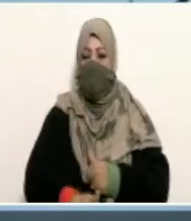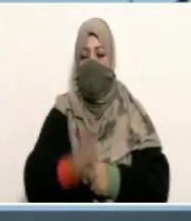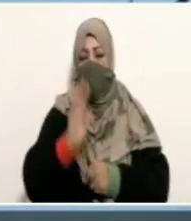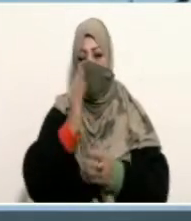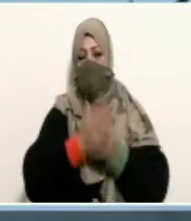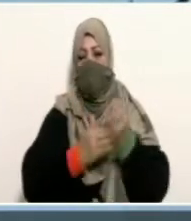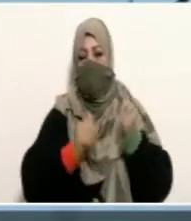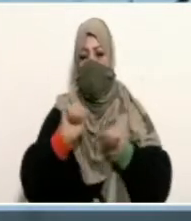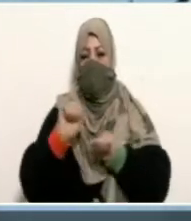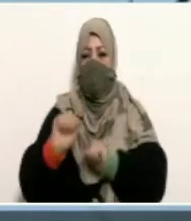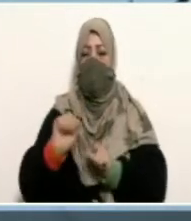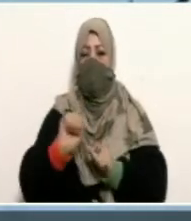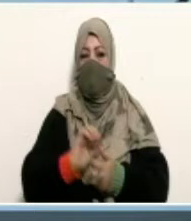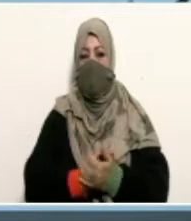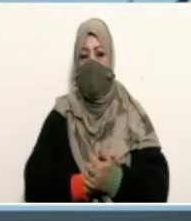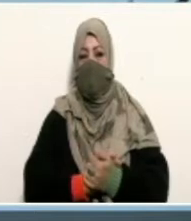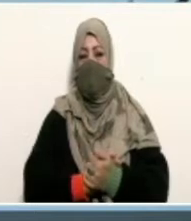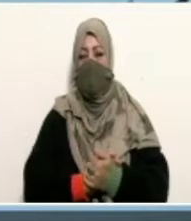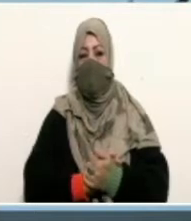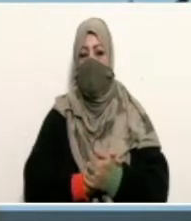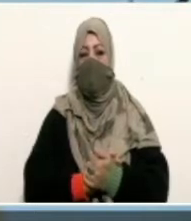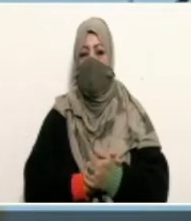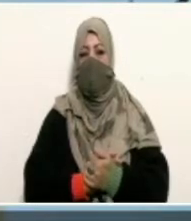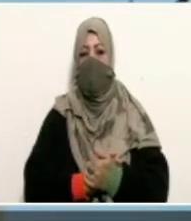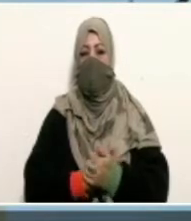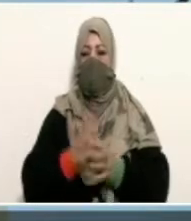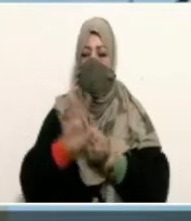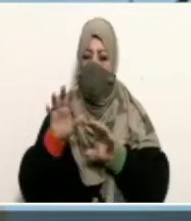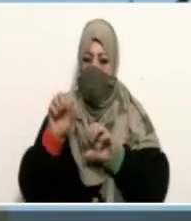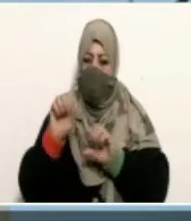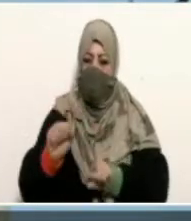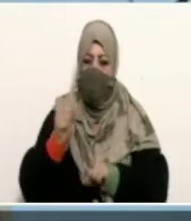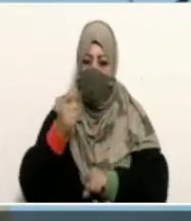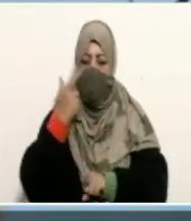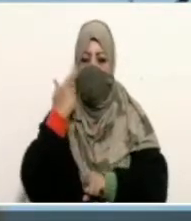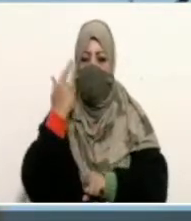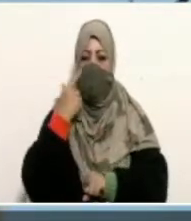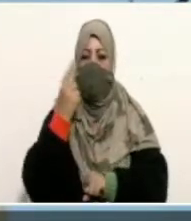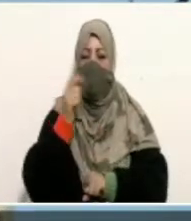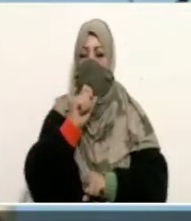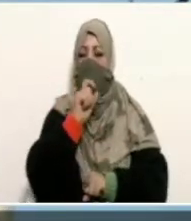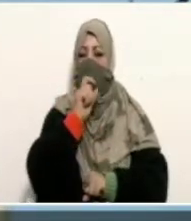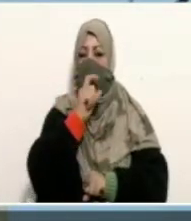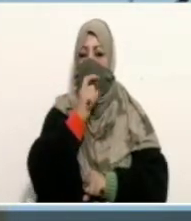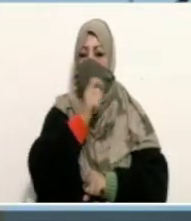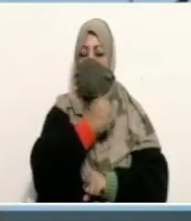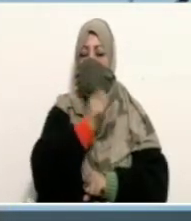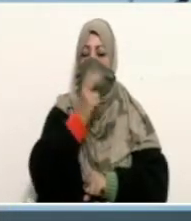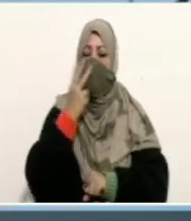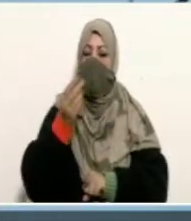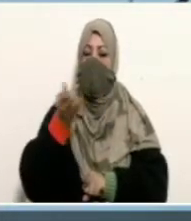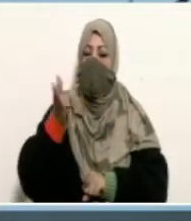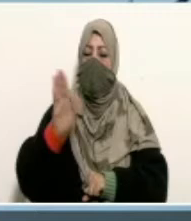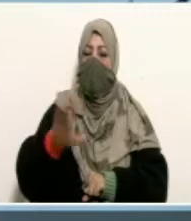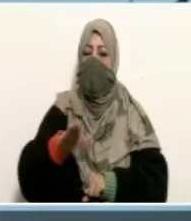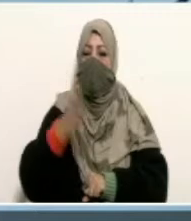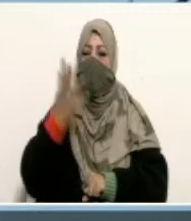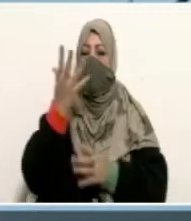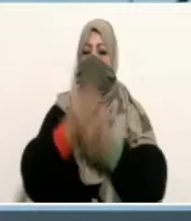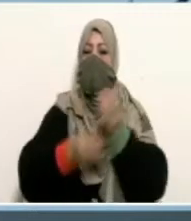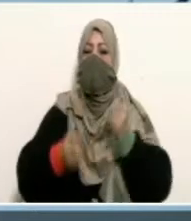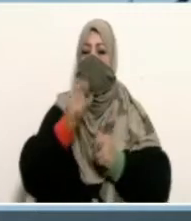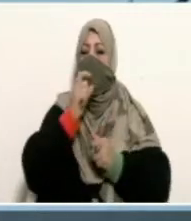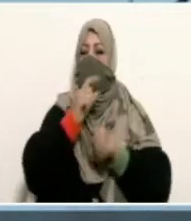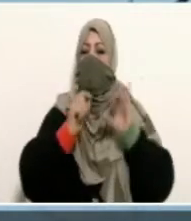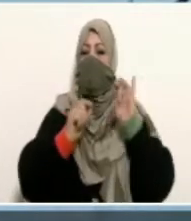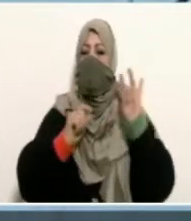فإذا حبس على الذكور دون الإناث المقصود أن إذا مات الرجل ينتقل إلى أولاده الذكور دون بناته، ثم إذا مات أولاده